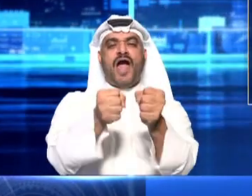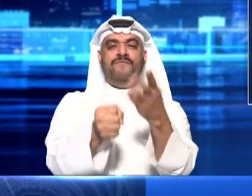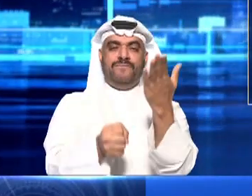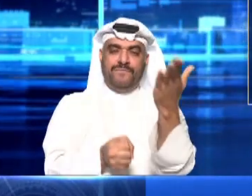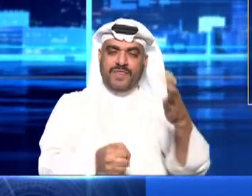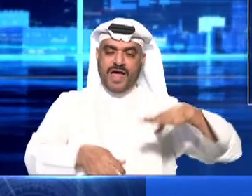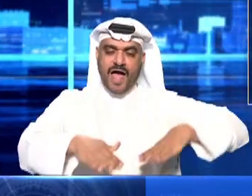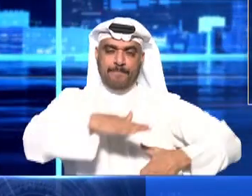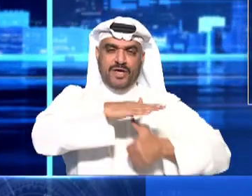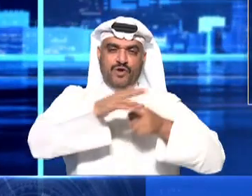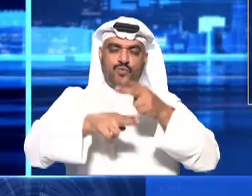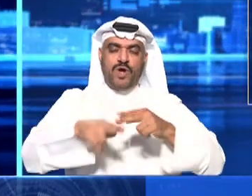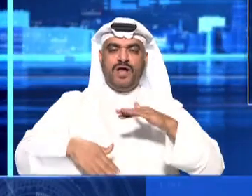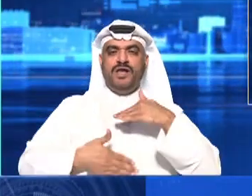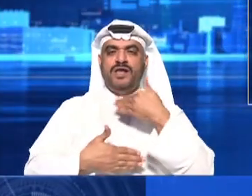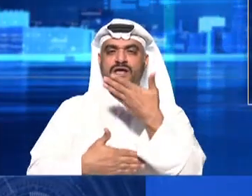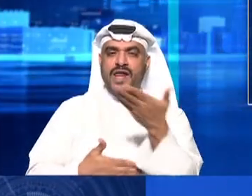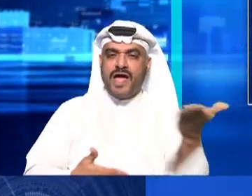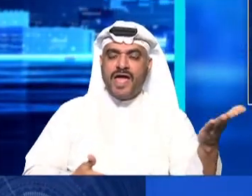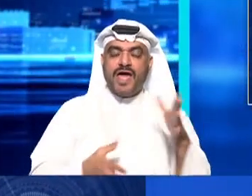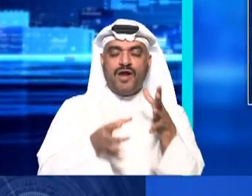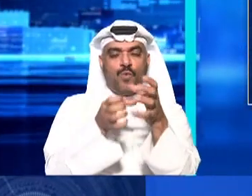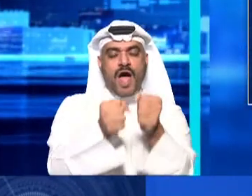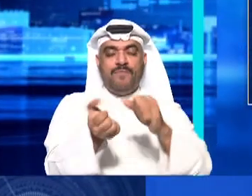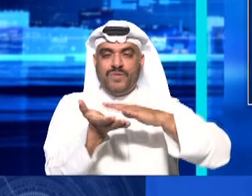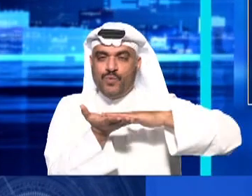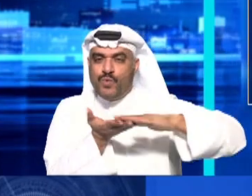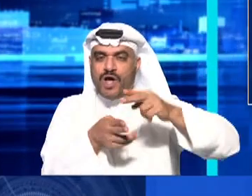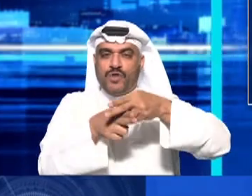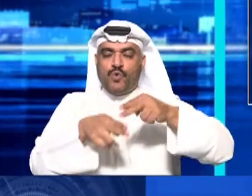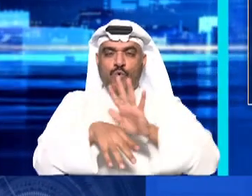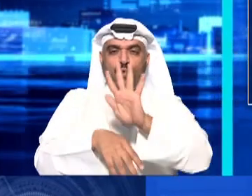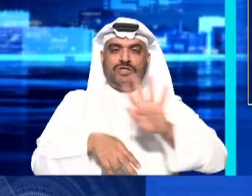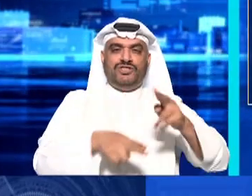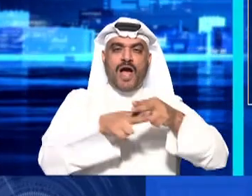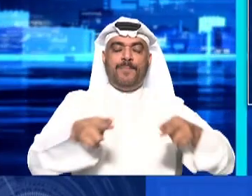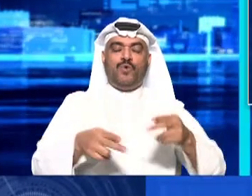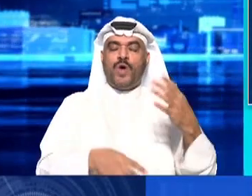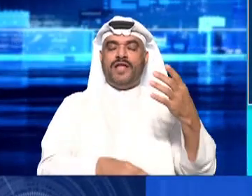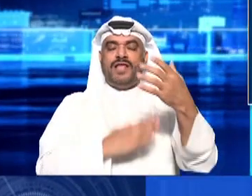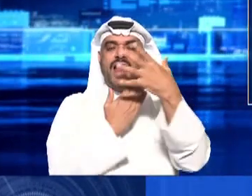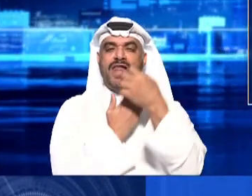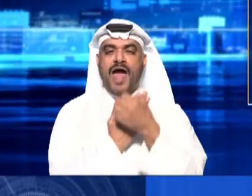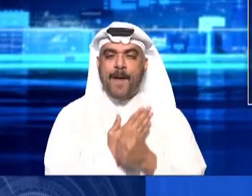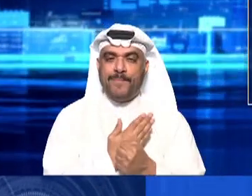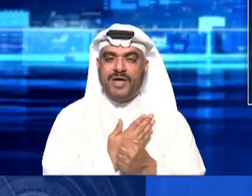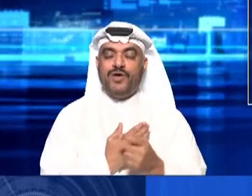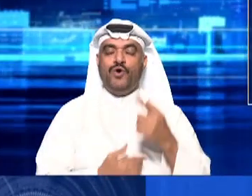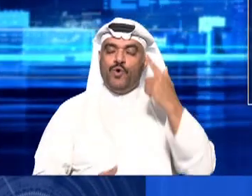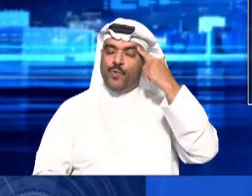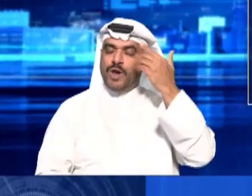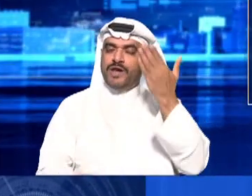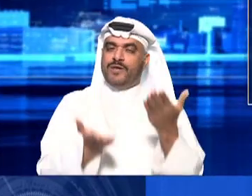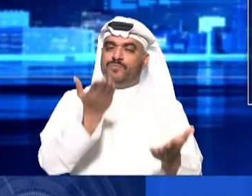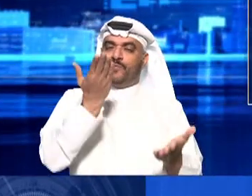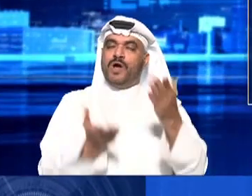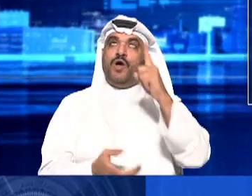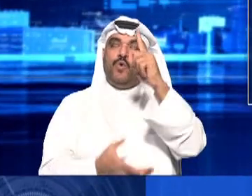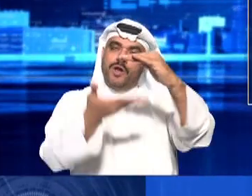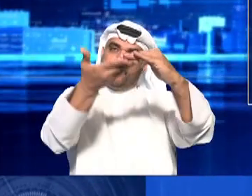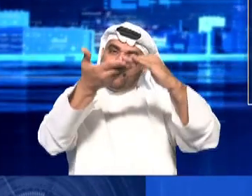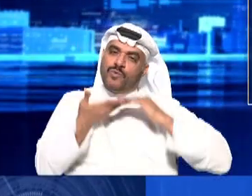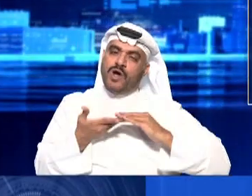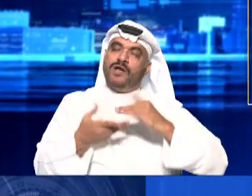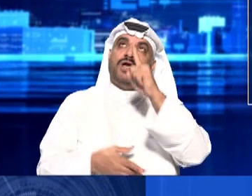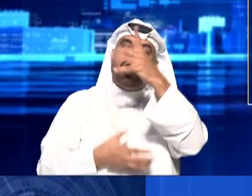سموكم لكل خير وصلاح للوطن وللشعب الكويتي الأمين، ويمنحكم الحكمة والرشاد